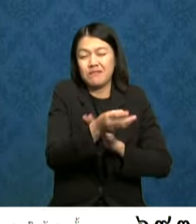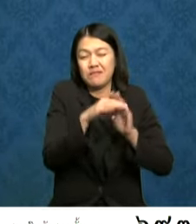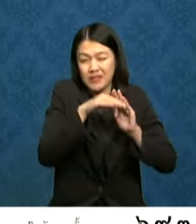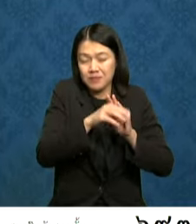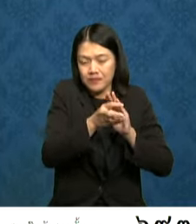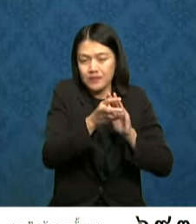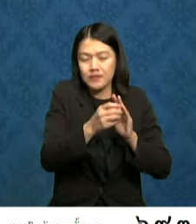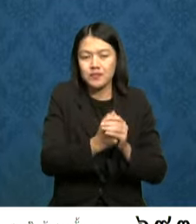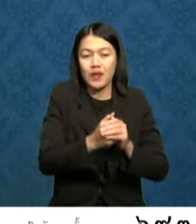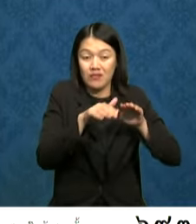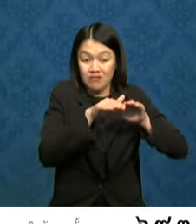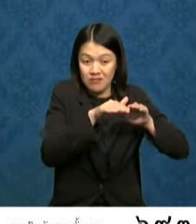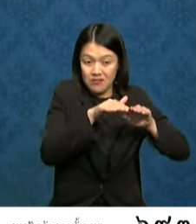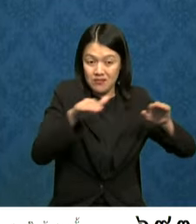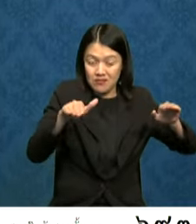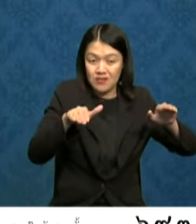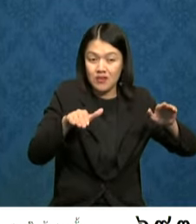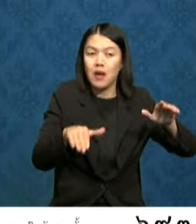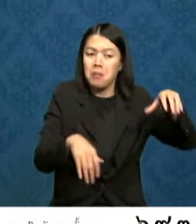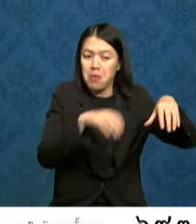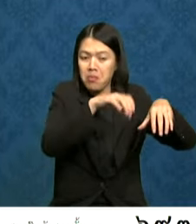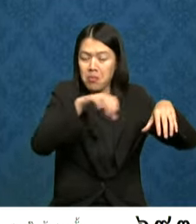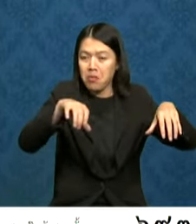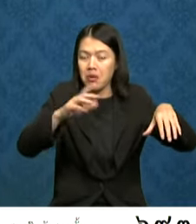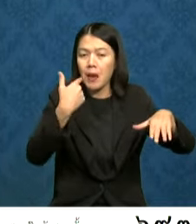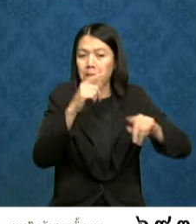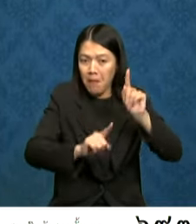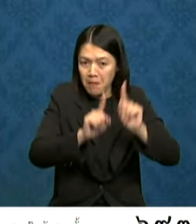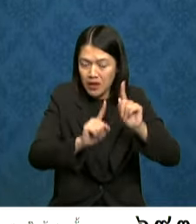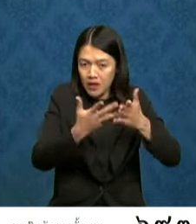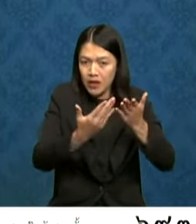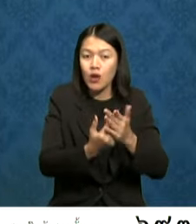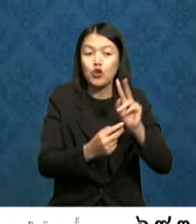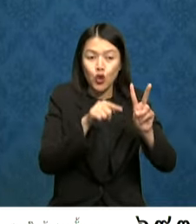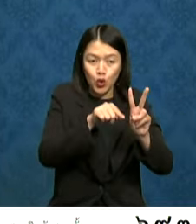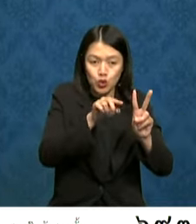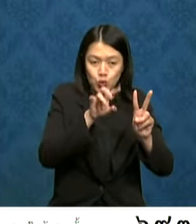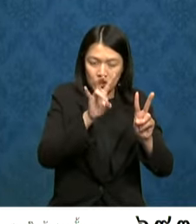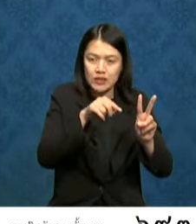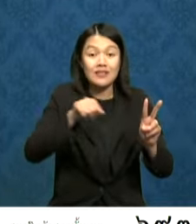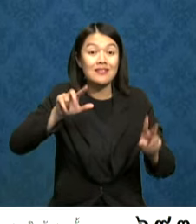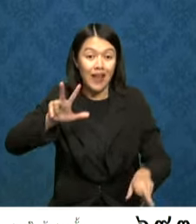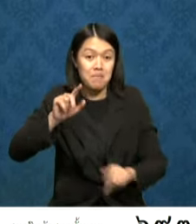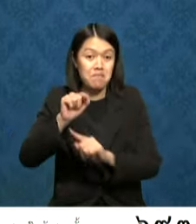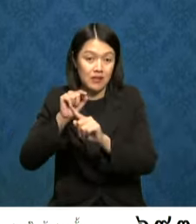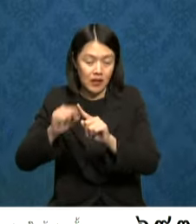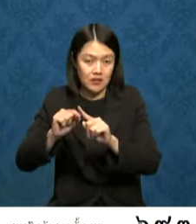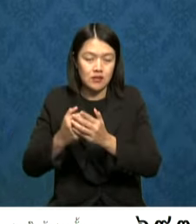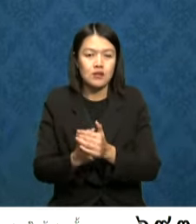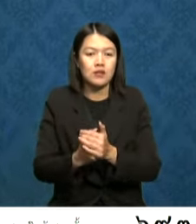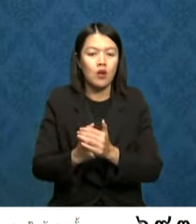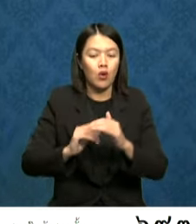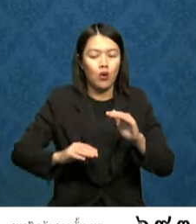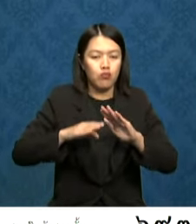คะศักยภาพเนี่ยก็มีหลายเจ้าที่ทำมานะคะก็จะอยู่ที่ประมาณ 2.7 -3%เท่านั้นเองนั่นคืออัตราการ